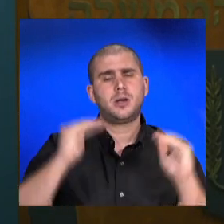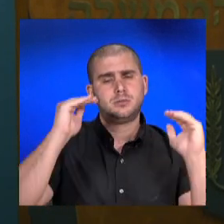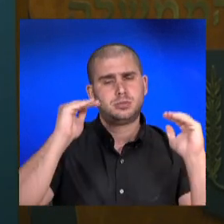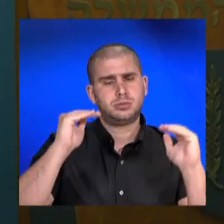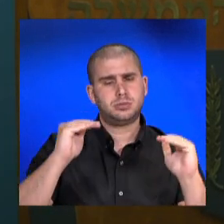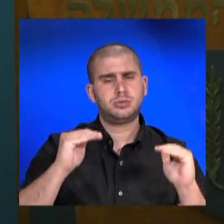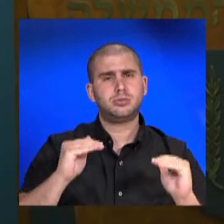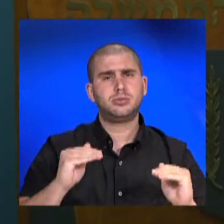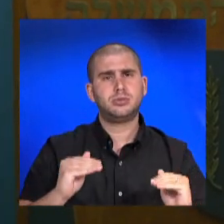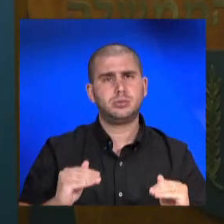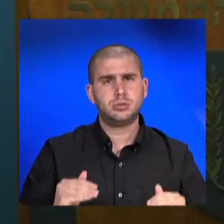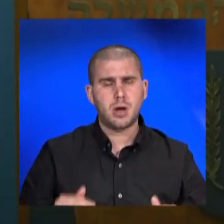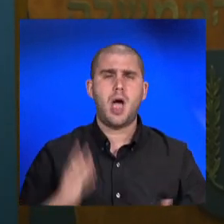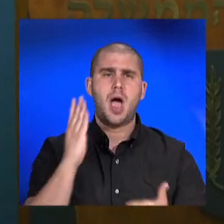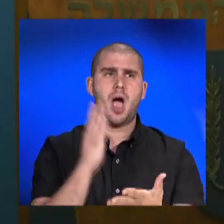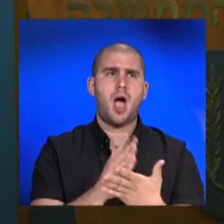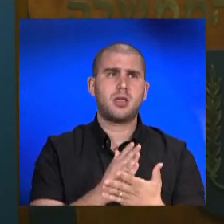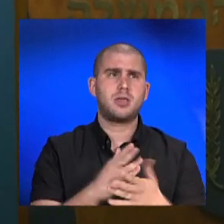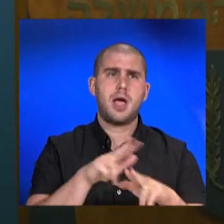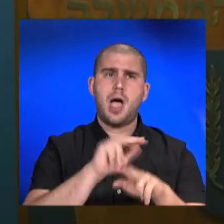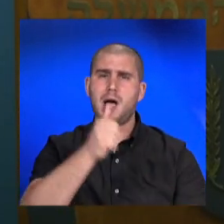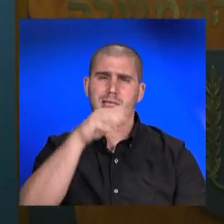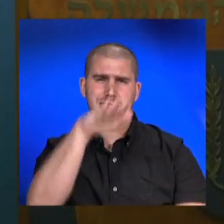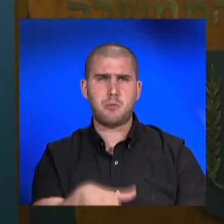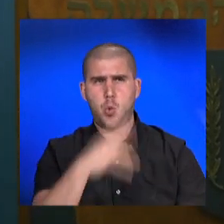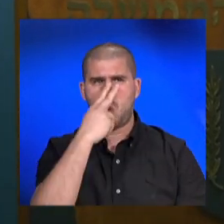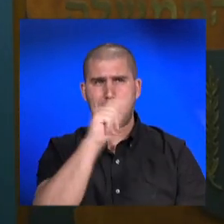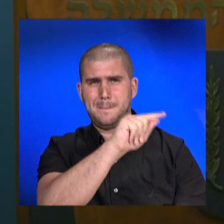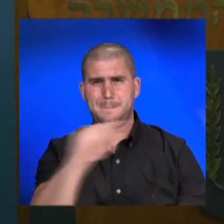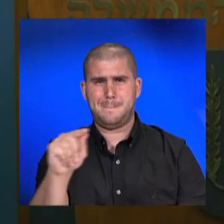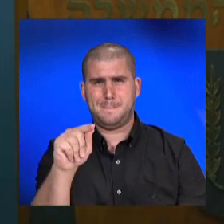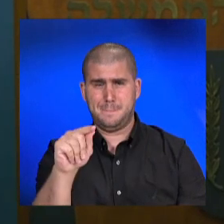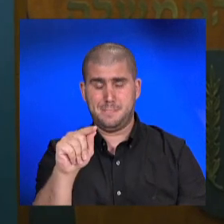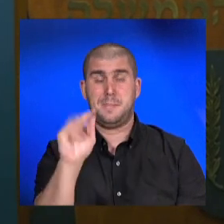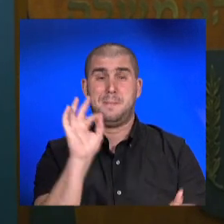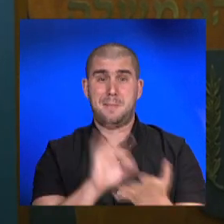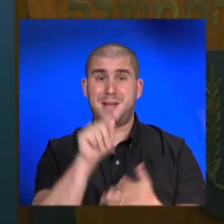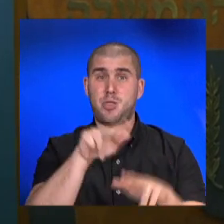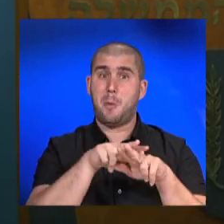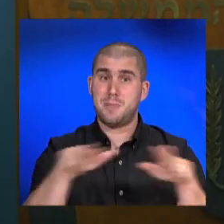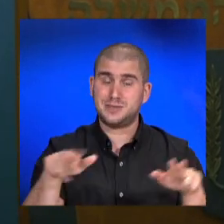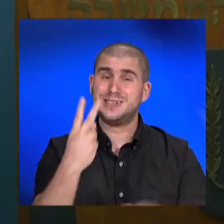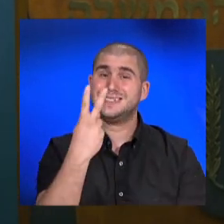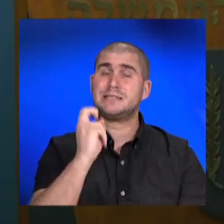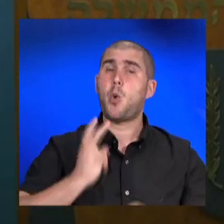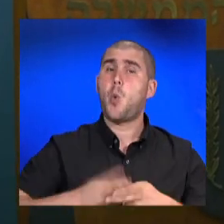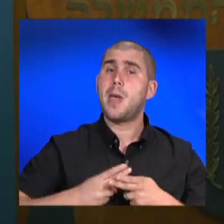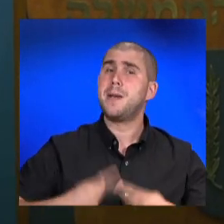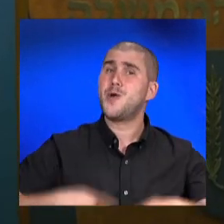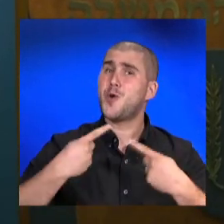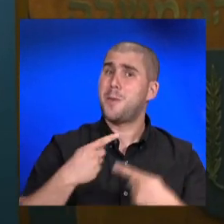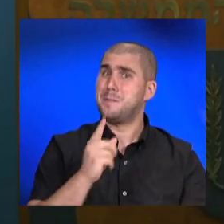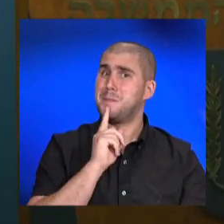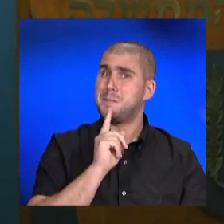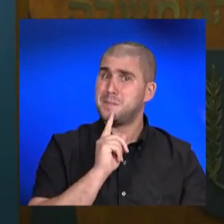וירדה עד הנקודה הנמוכה שאתם רואים שם. כשהגענו למצב של כ-20 חולים ביום, ואפילו פחות